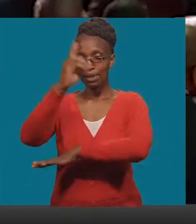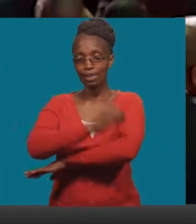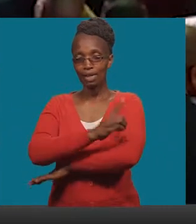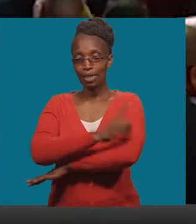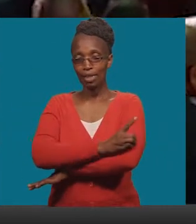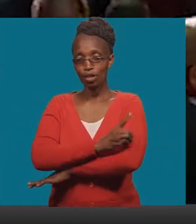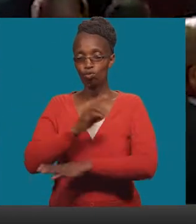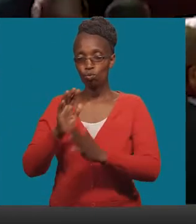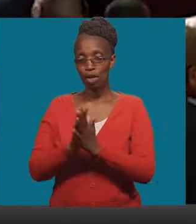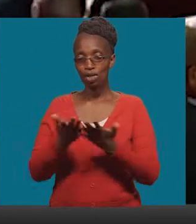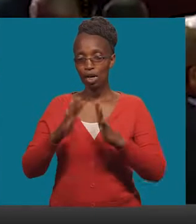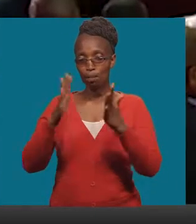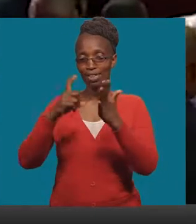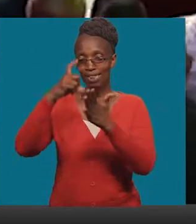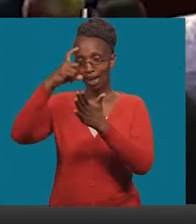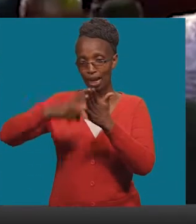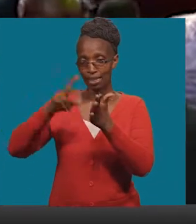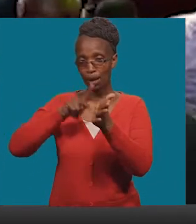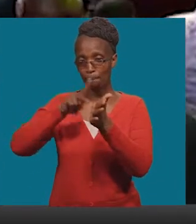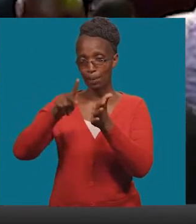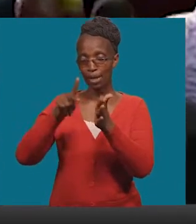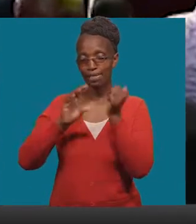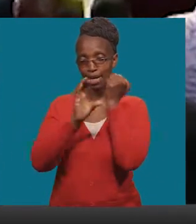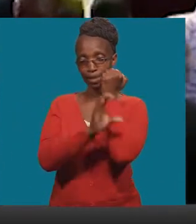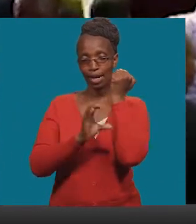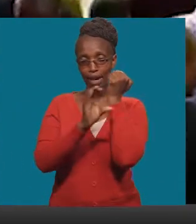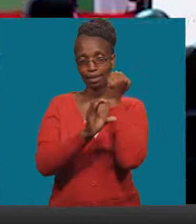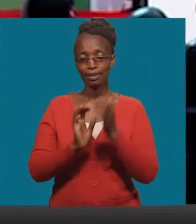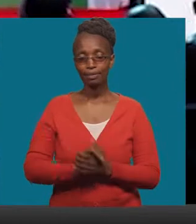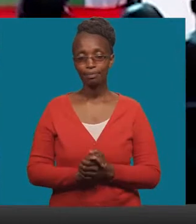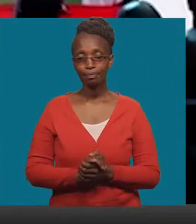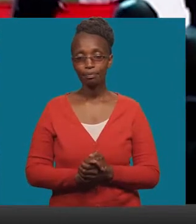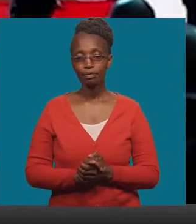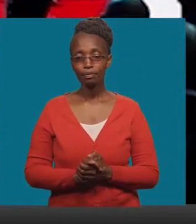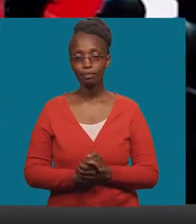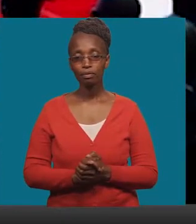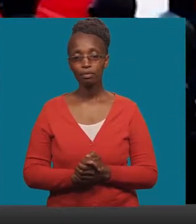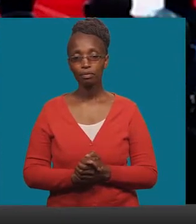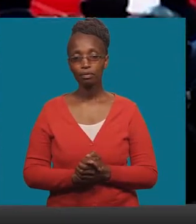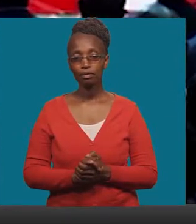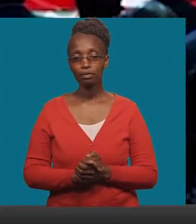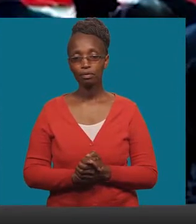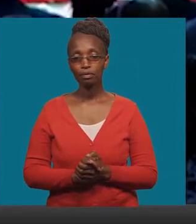Ni katika siku ya kuadhimisha siku ya walipa ushuru humu nchini.